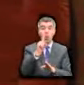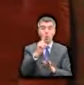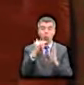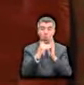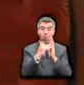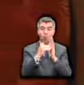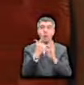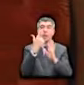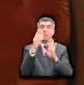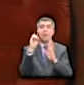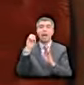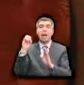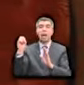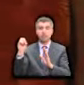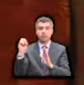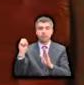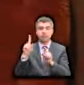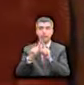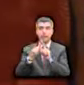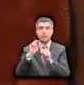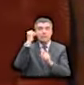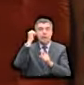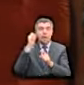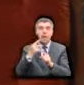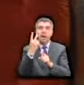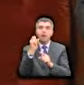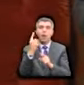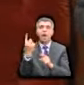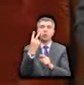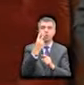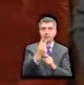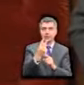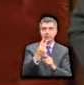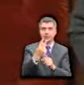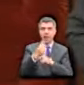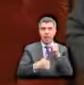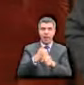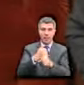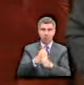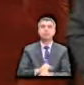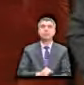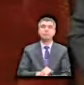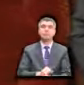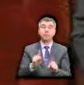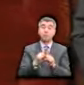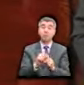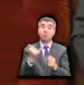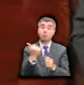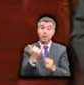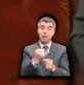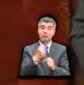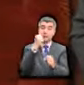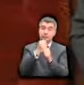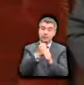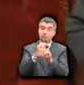1,700,000 خريج متدرب ومتدربة في أفق 2021، وبالتالي هناك واحد العناية خاصة لدى هذه وزارة التربية الوطنية